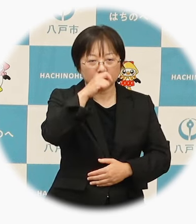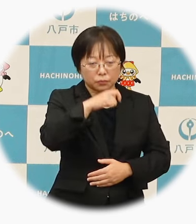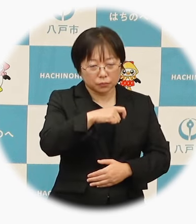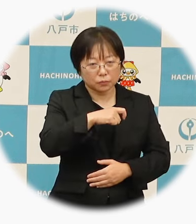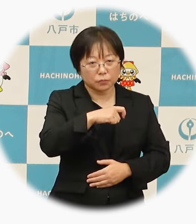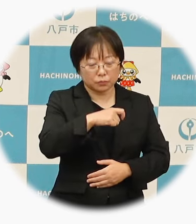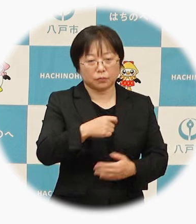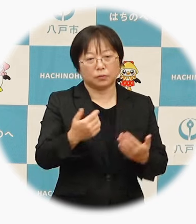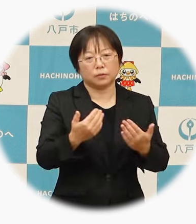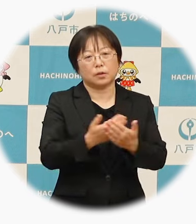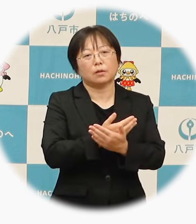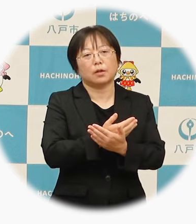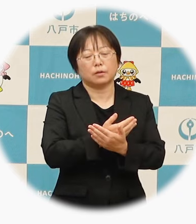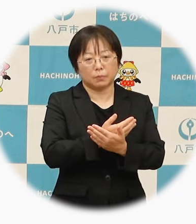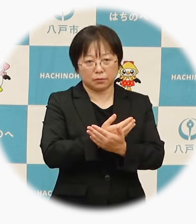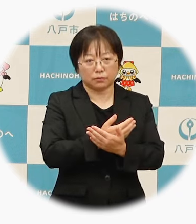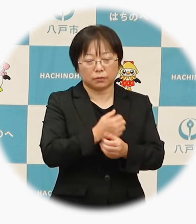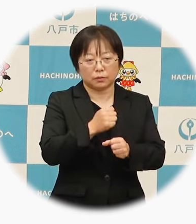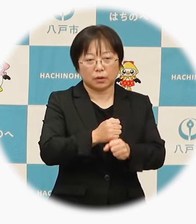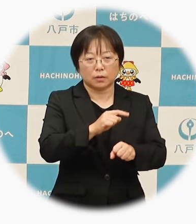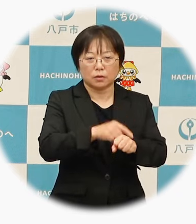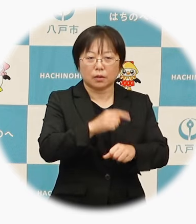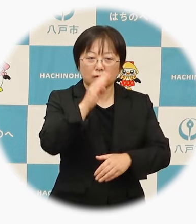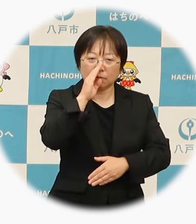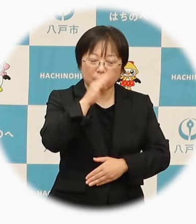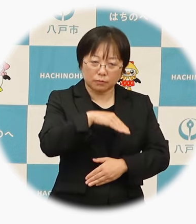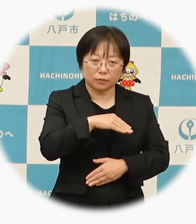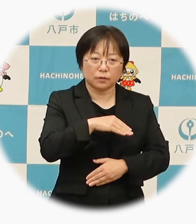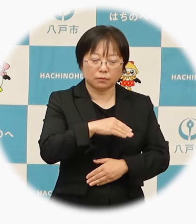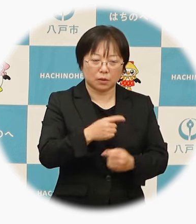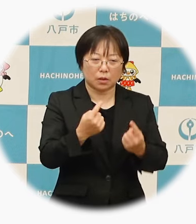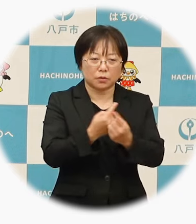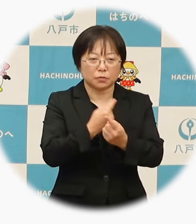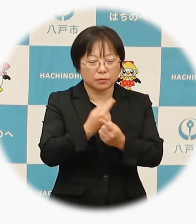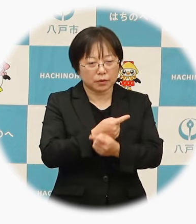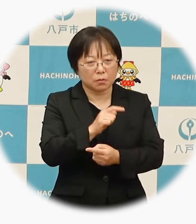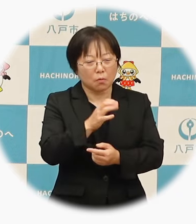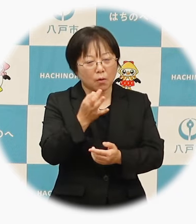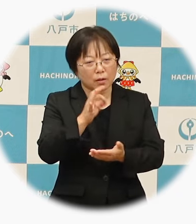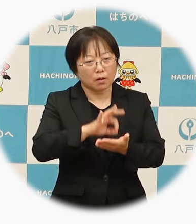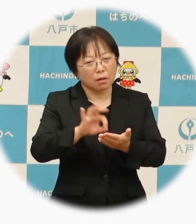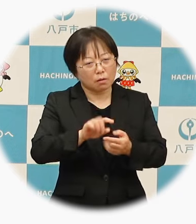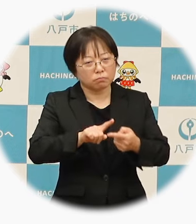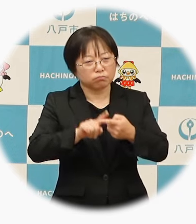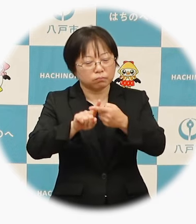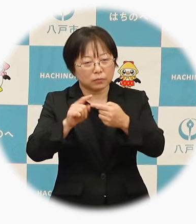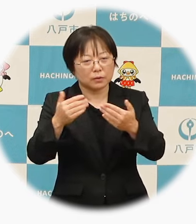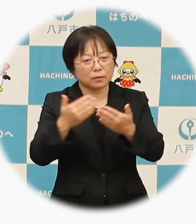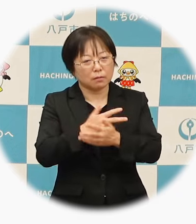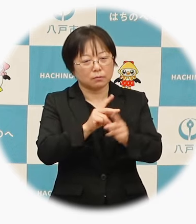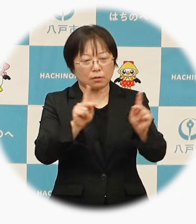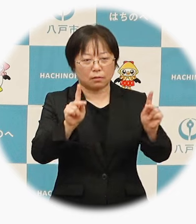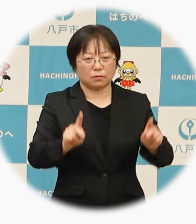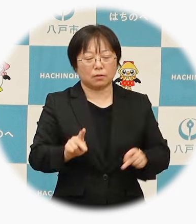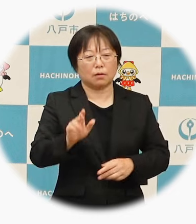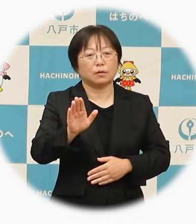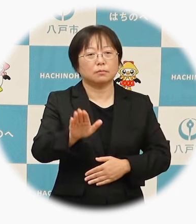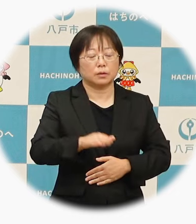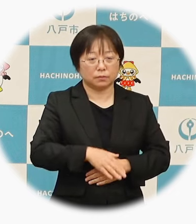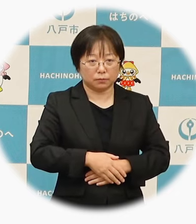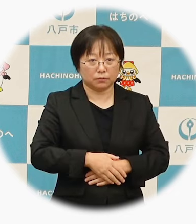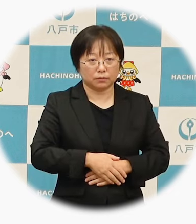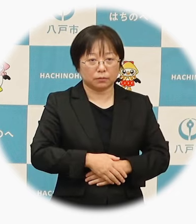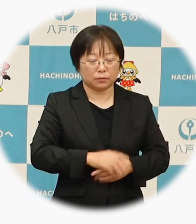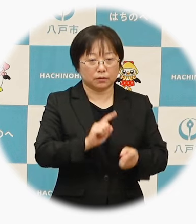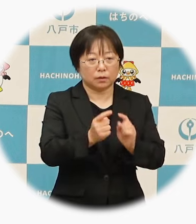齢化による生産性の低下やメンテナンス経費の増大等の課題を抱えているため台